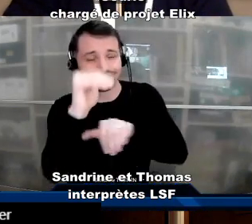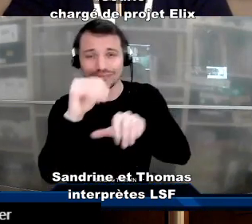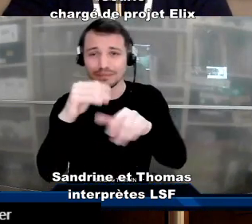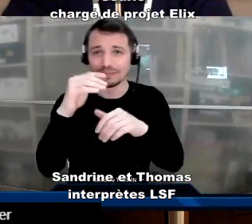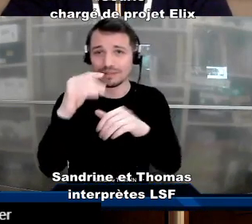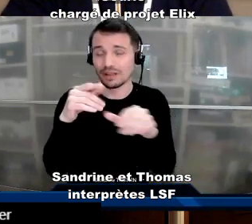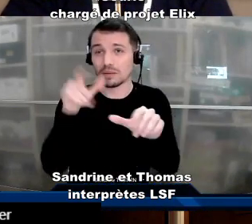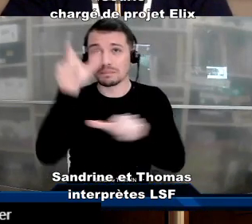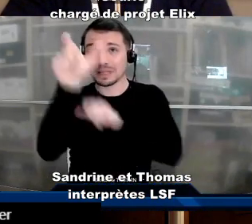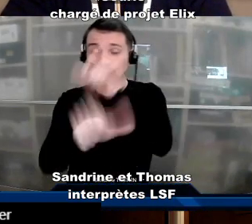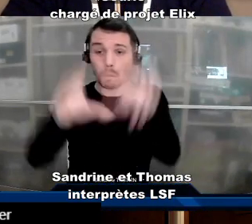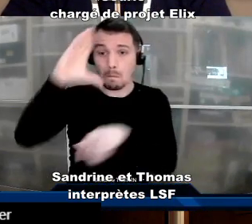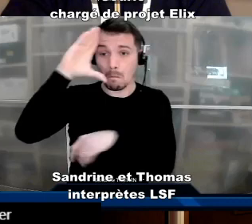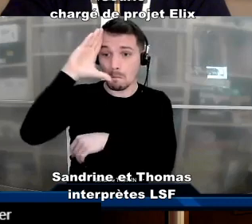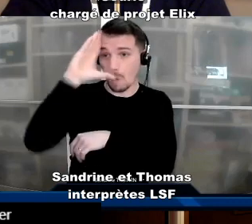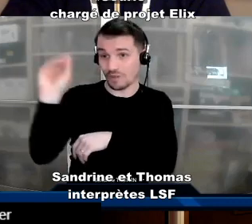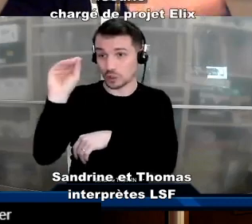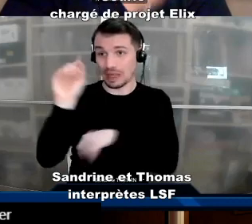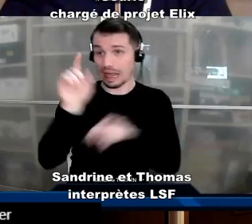d'aller chercher des professionnels